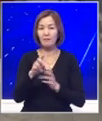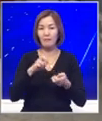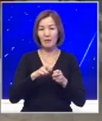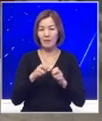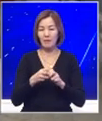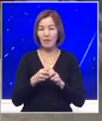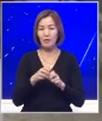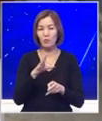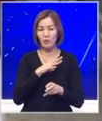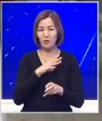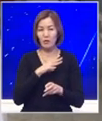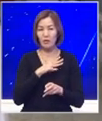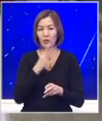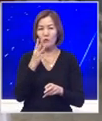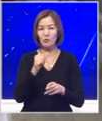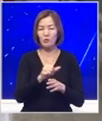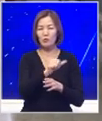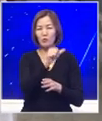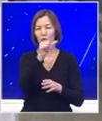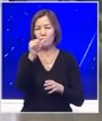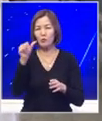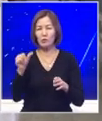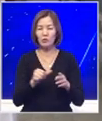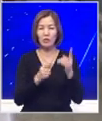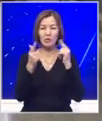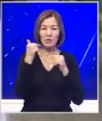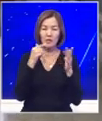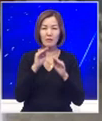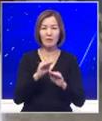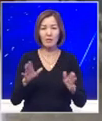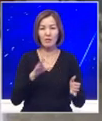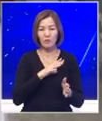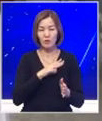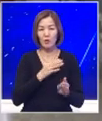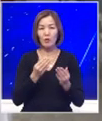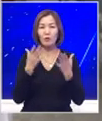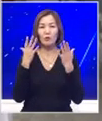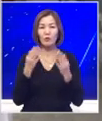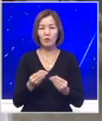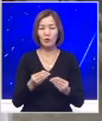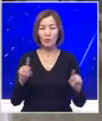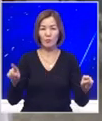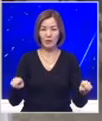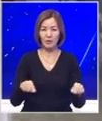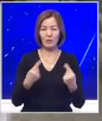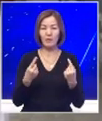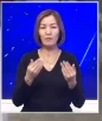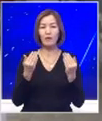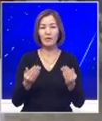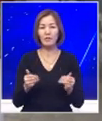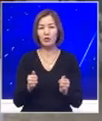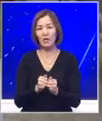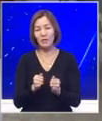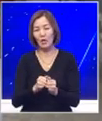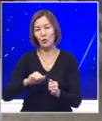проблемалармен кездестік. 3 сағат, 4 сағат бойы жылайтын балалар болды. Солар бүгінгі күнде ортаға бейімделіп, өздерінің қасындағы